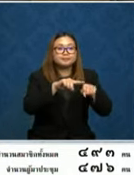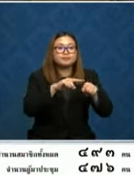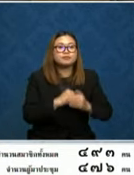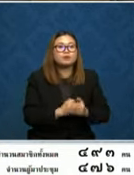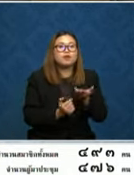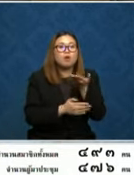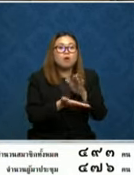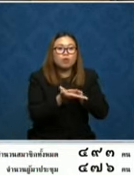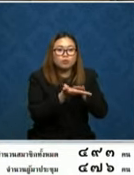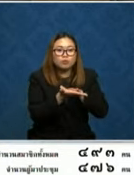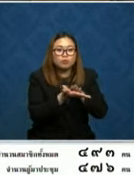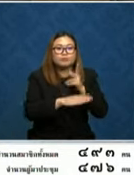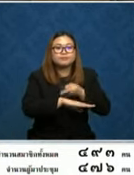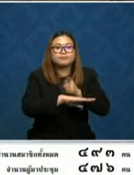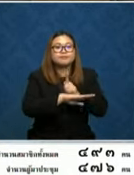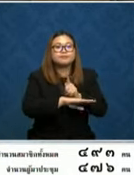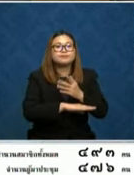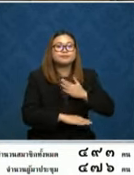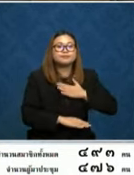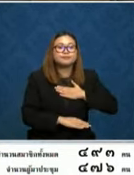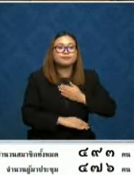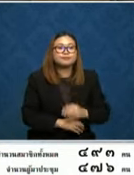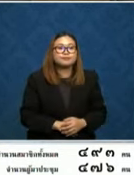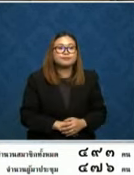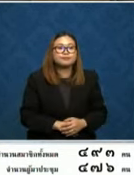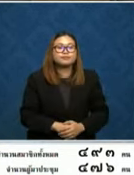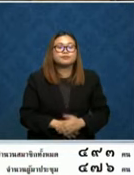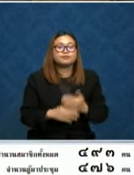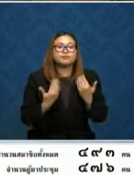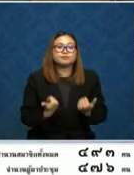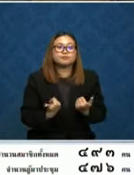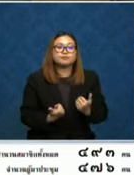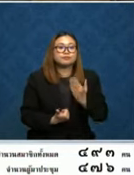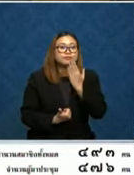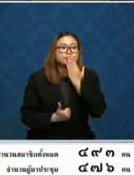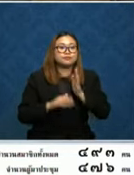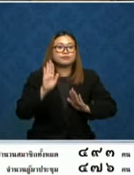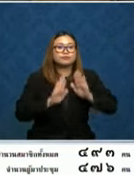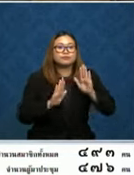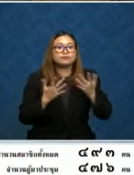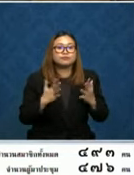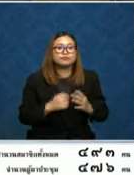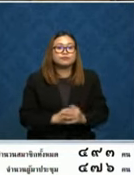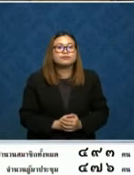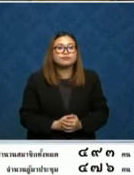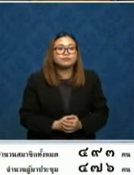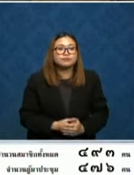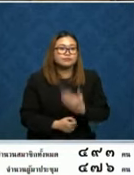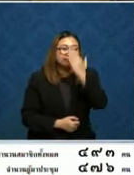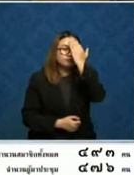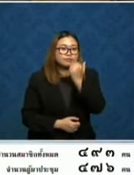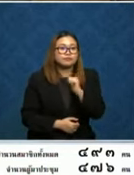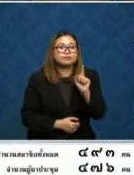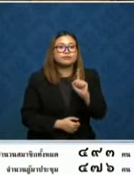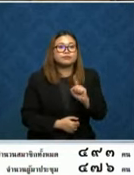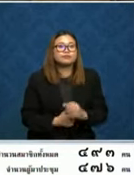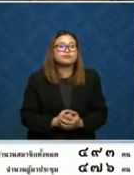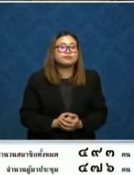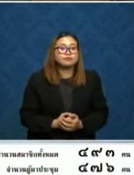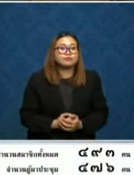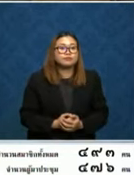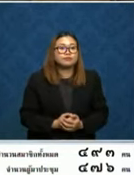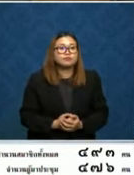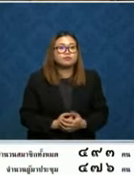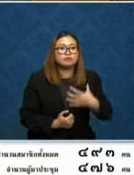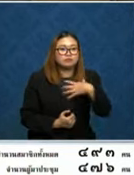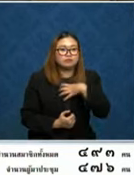ตท่านประธานอย่างนี้ครับที่ผมสงวนความเห็นในวันนี้เกี่ยวกับการที่ได้สอบถามเจ้าหน้าที่ครับว่าจะ